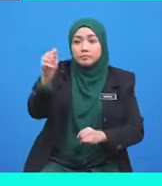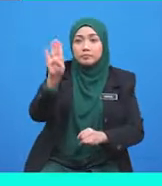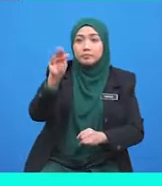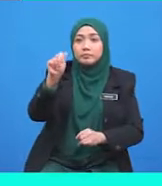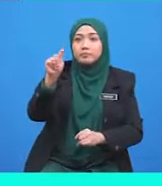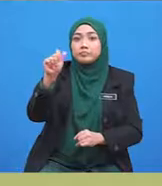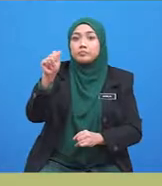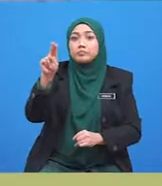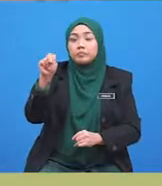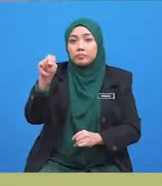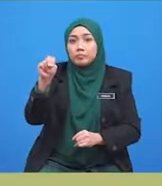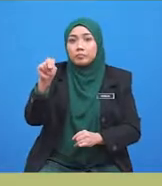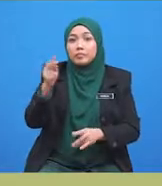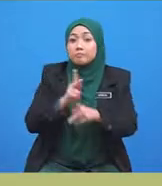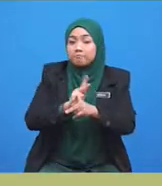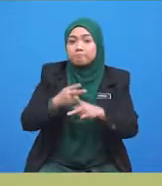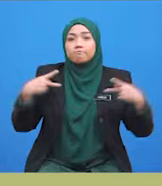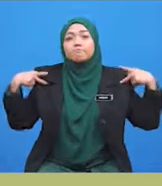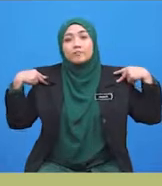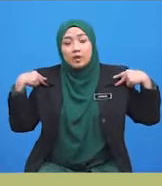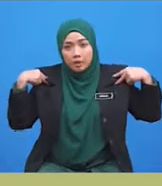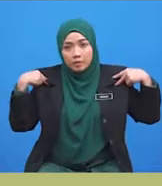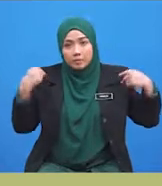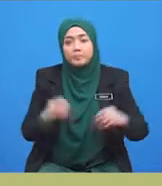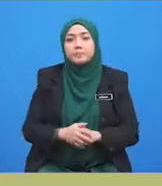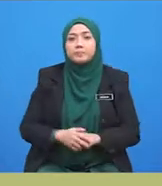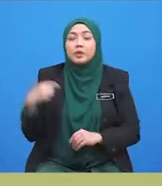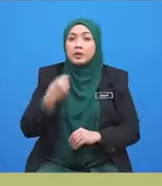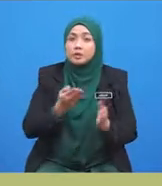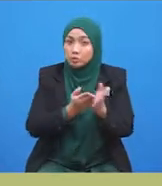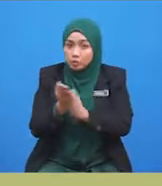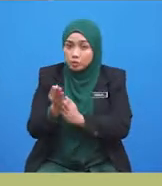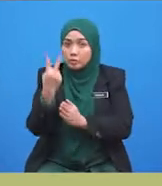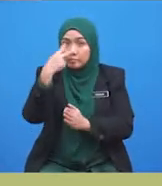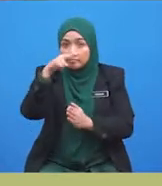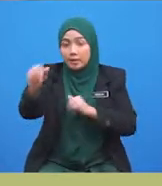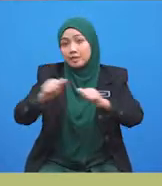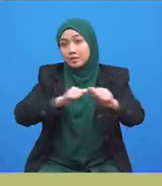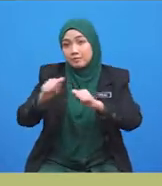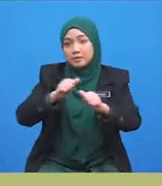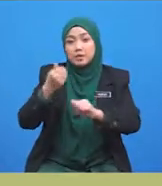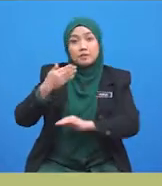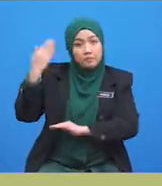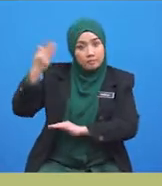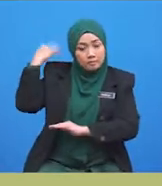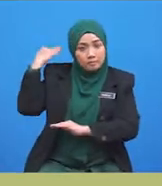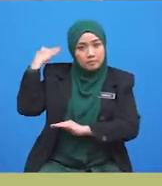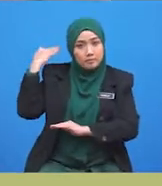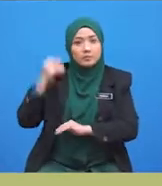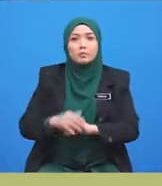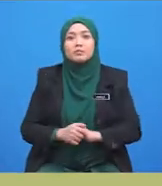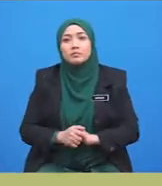Negara. Murid-murid sekalian, apa kata kita terus ke aktiviti zaman prasejarah yang berikutnya